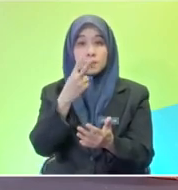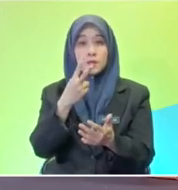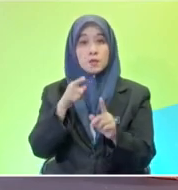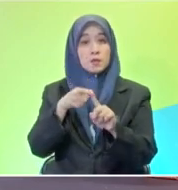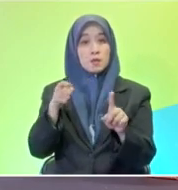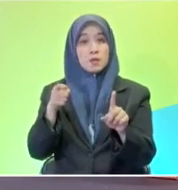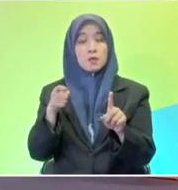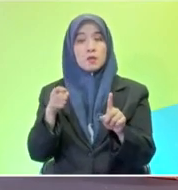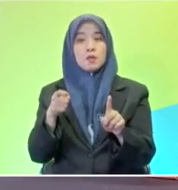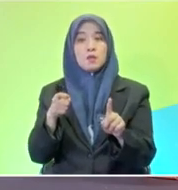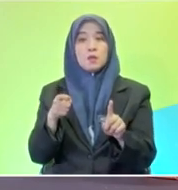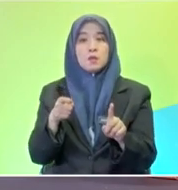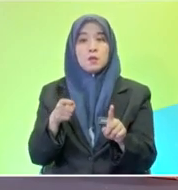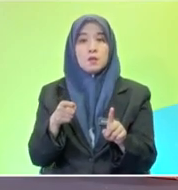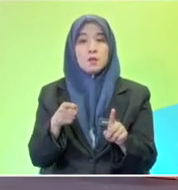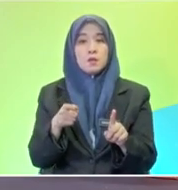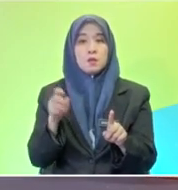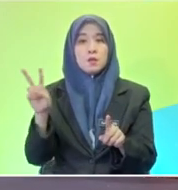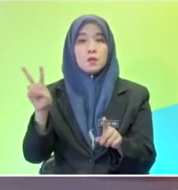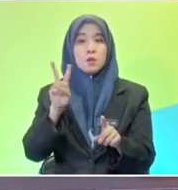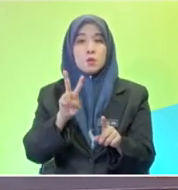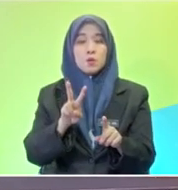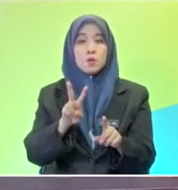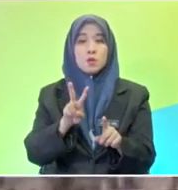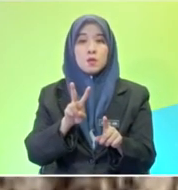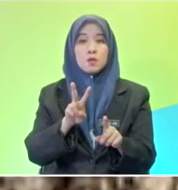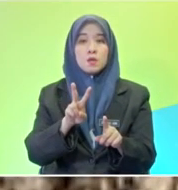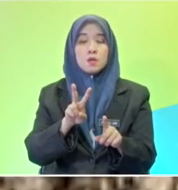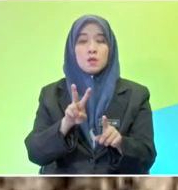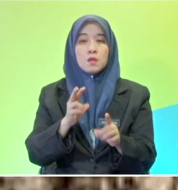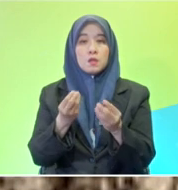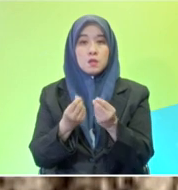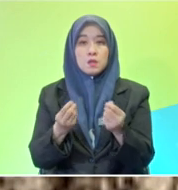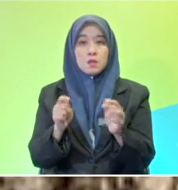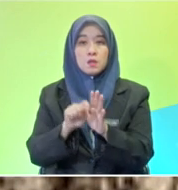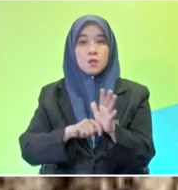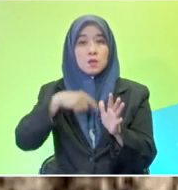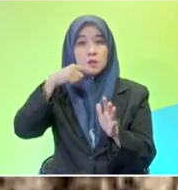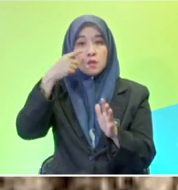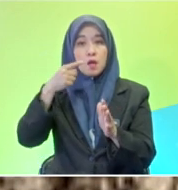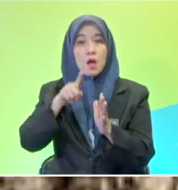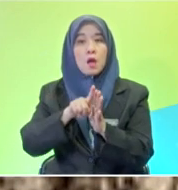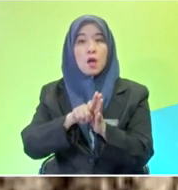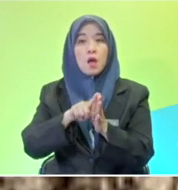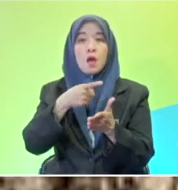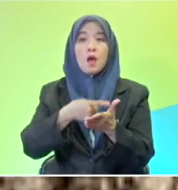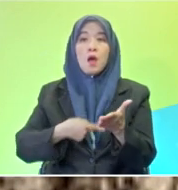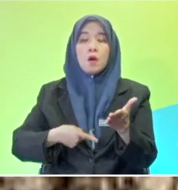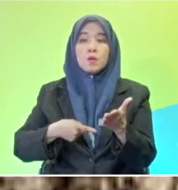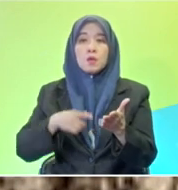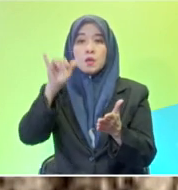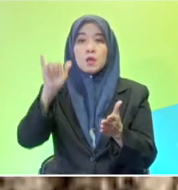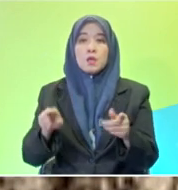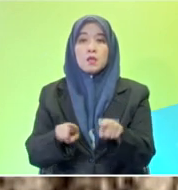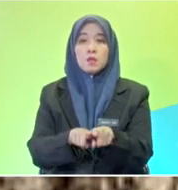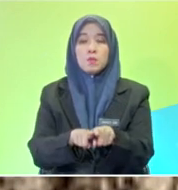segi apa dia kedua-dua tanah tersebut. Okey. Jadi apakah persamaan di antara tanah